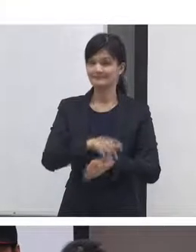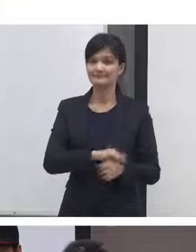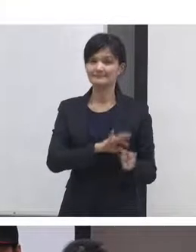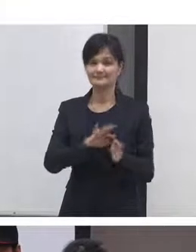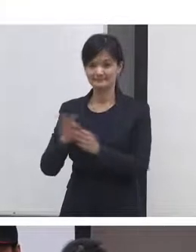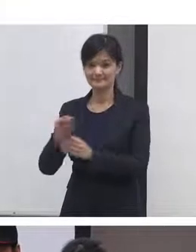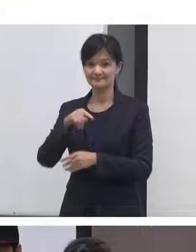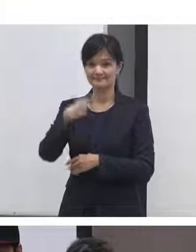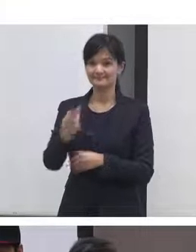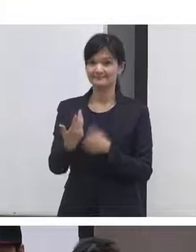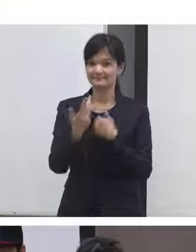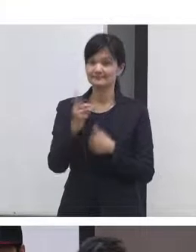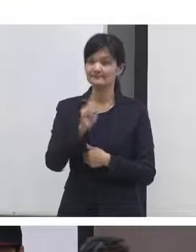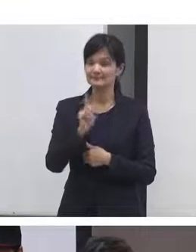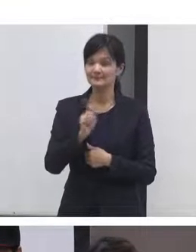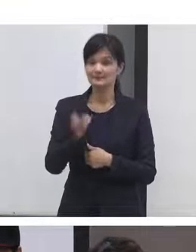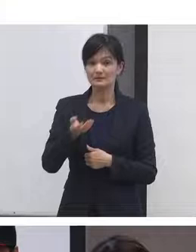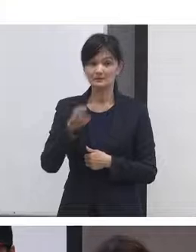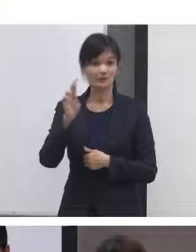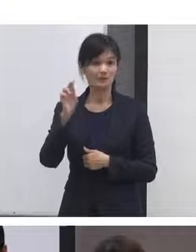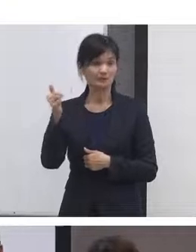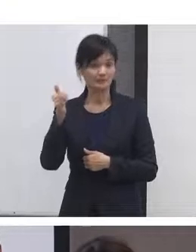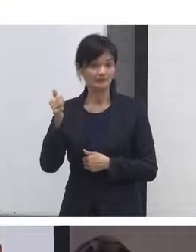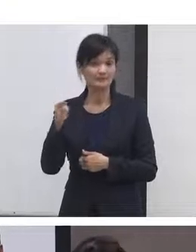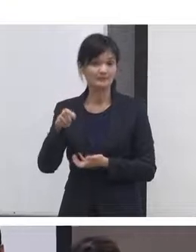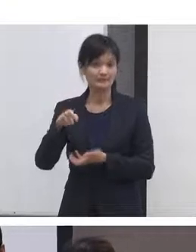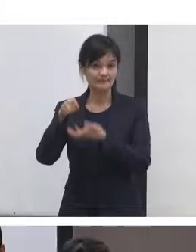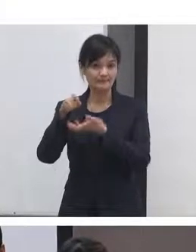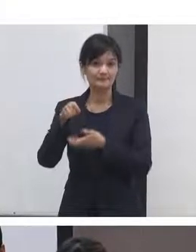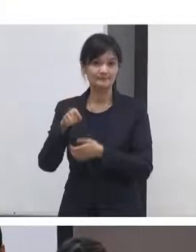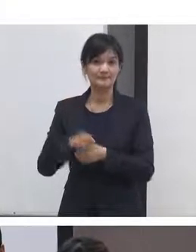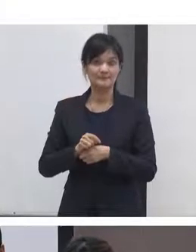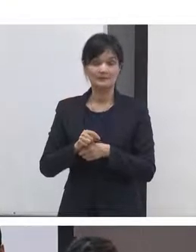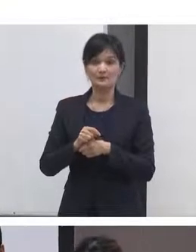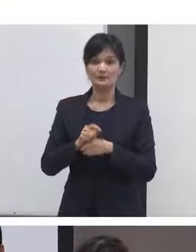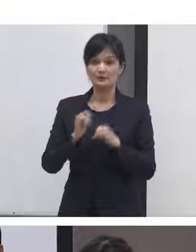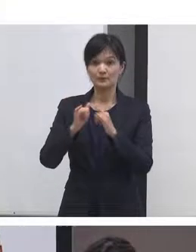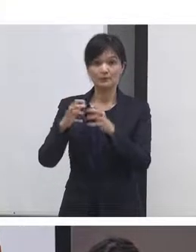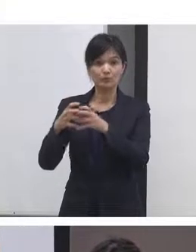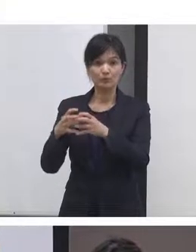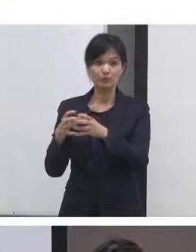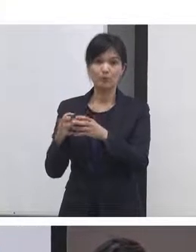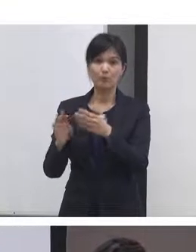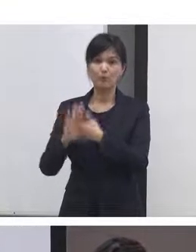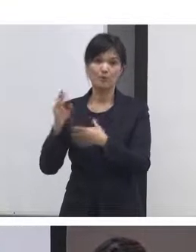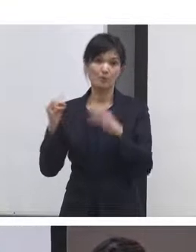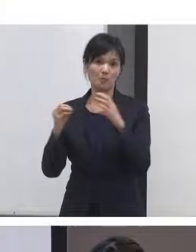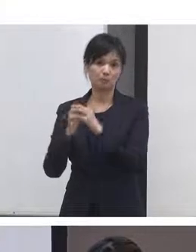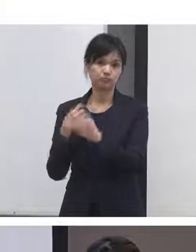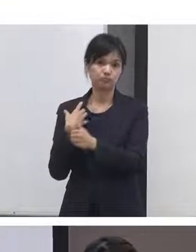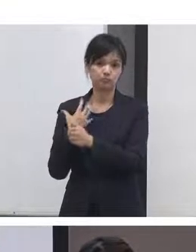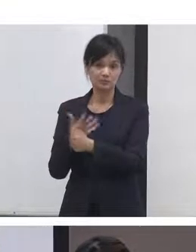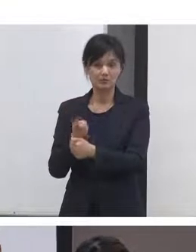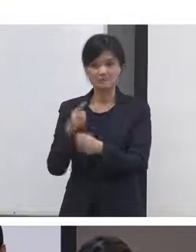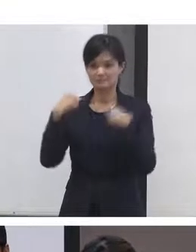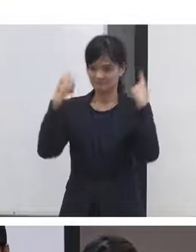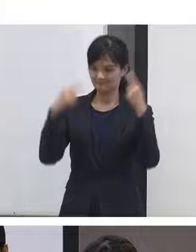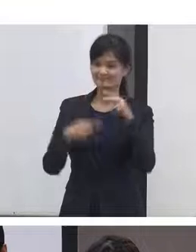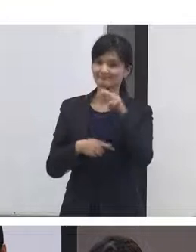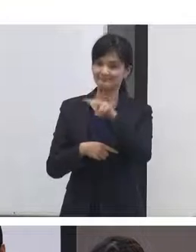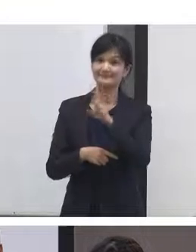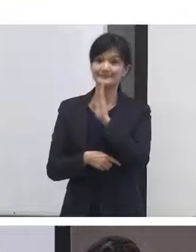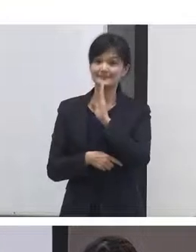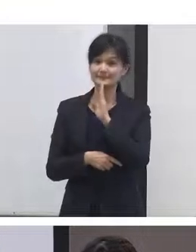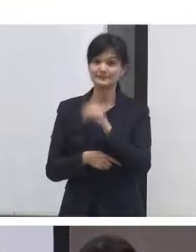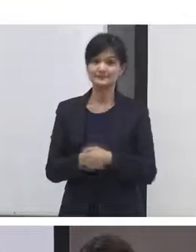会回到刚才就是 Ronnie 其实无意间有提到的，就是说群众外包是现在很多 G0B 常见的专案跟模式。那这